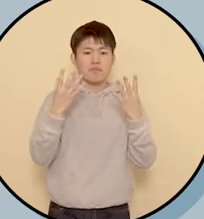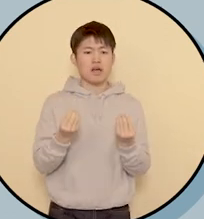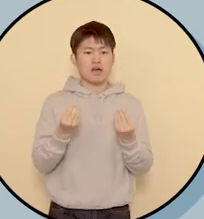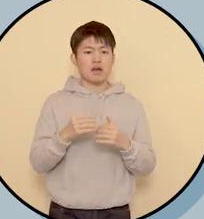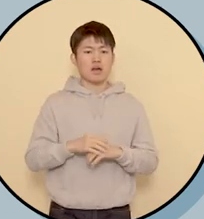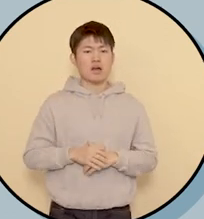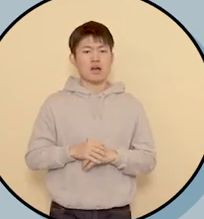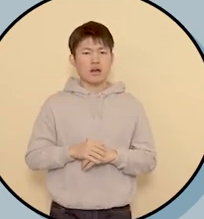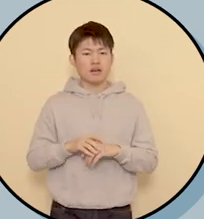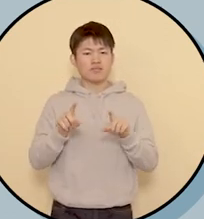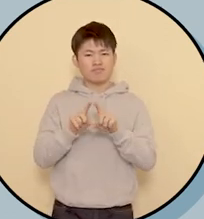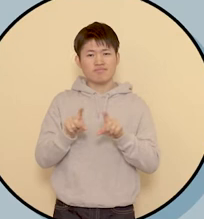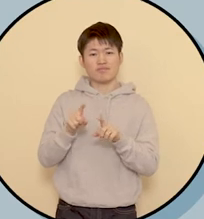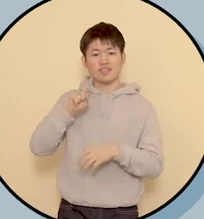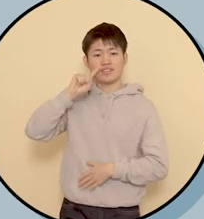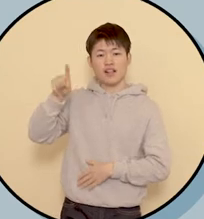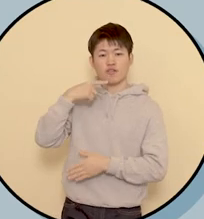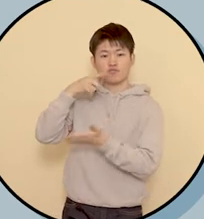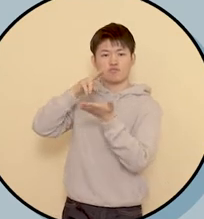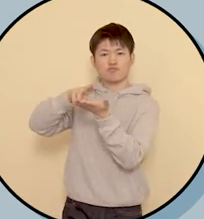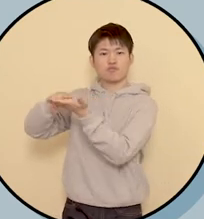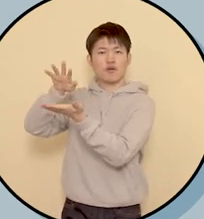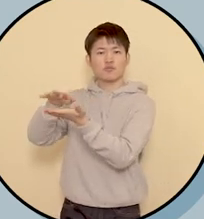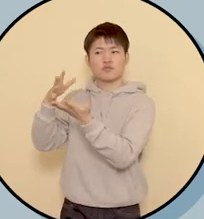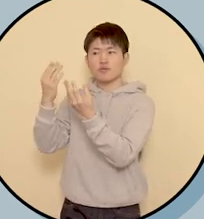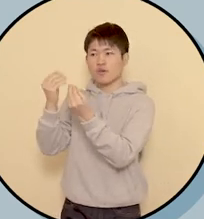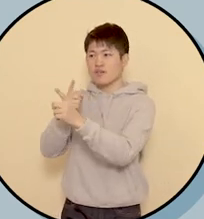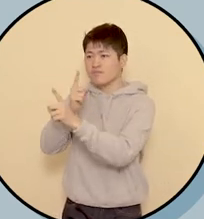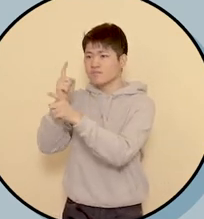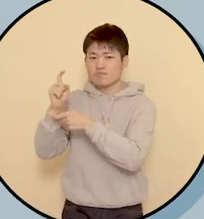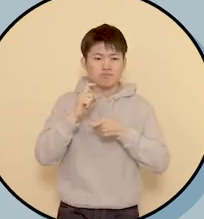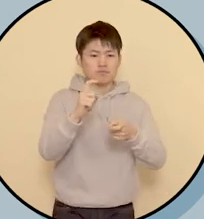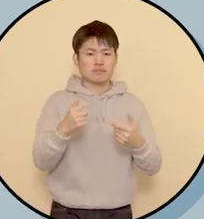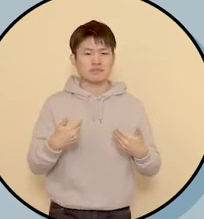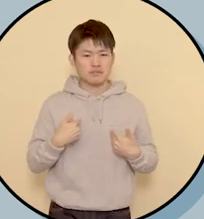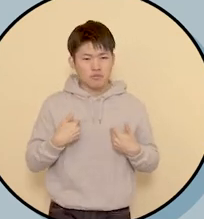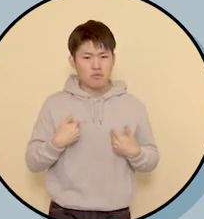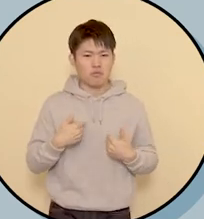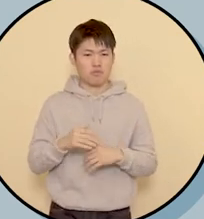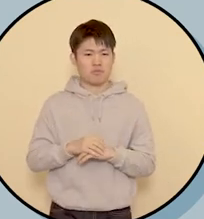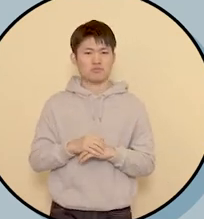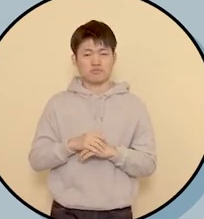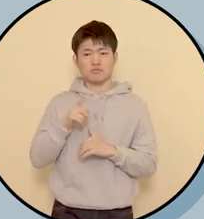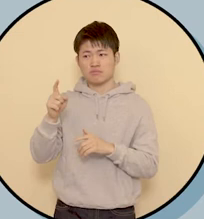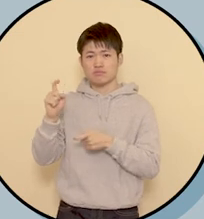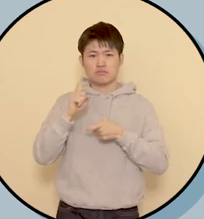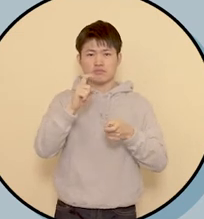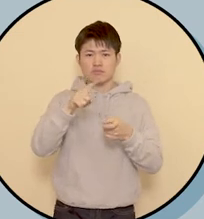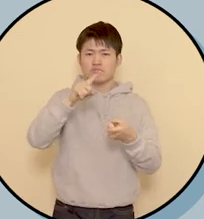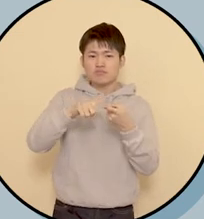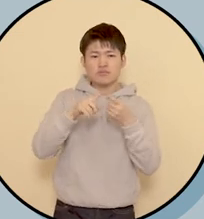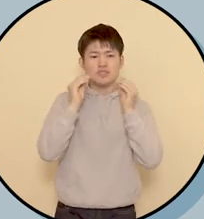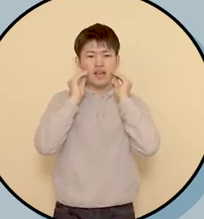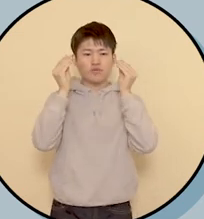端的にしたものを練習してたんですけれども、もちろん決まったセリフをある程度言わなきゃいけなかったりとか、セリフを言うというのは